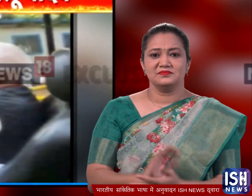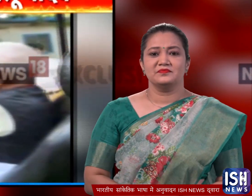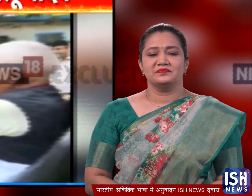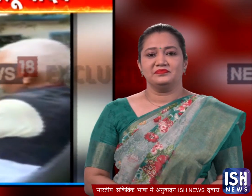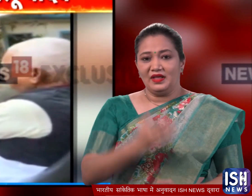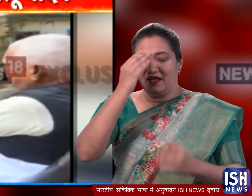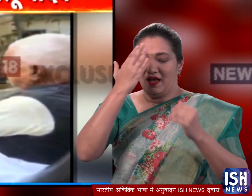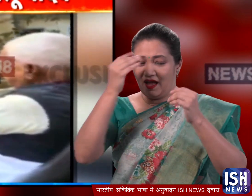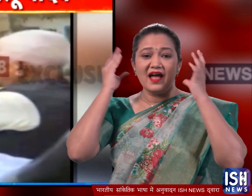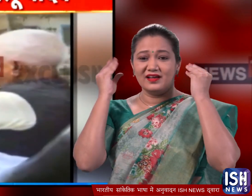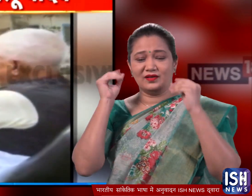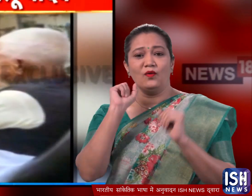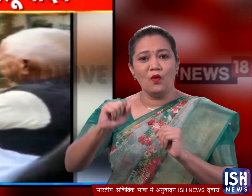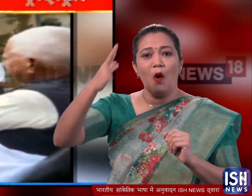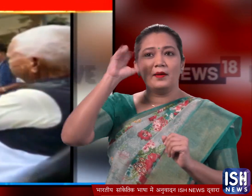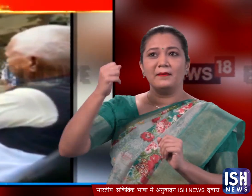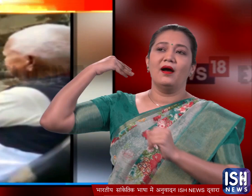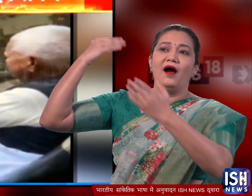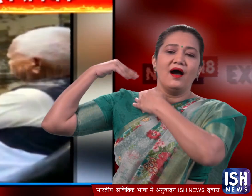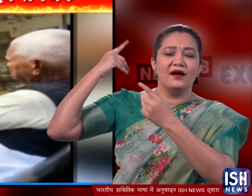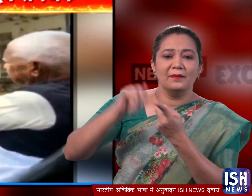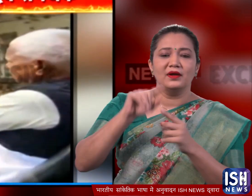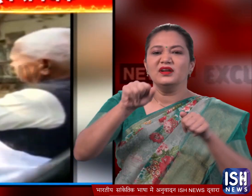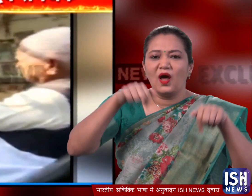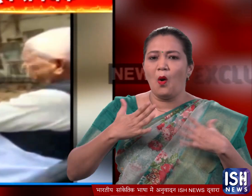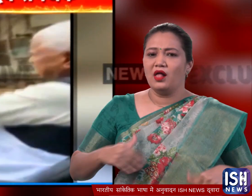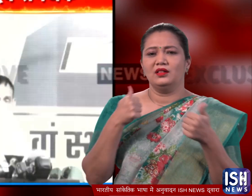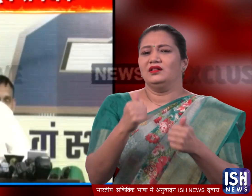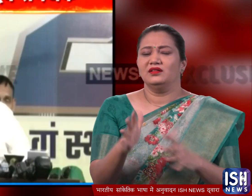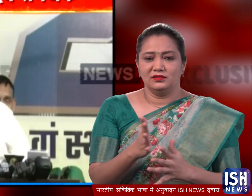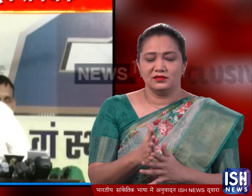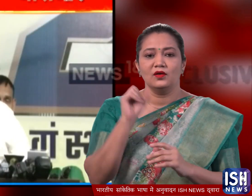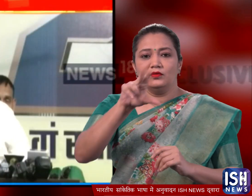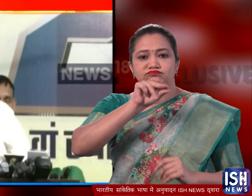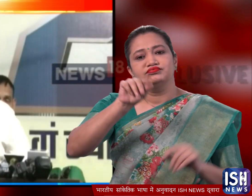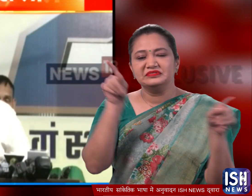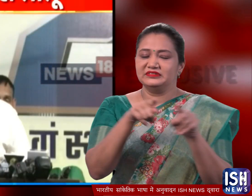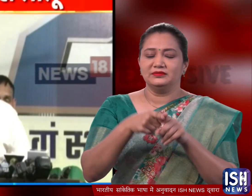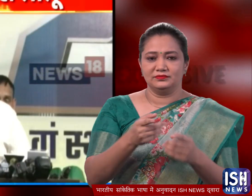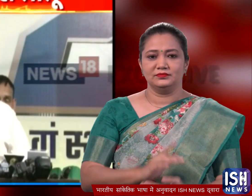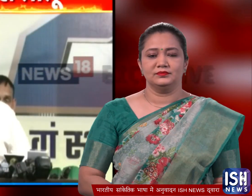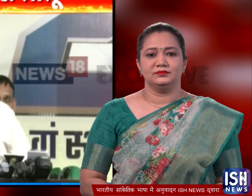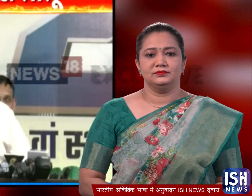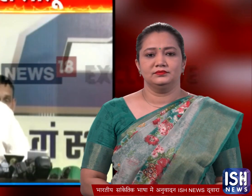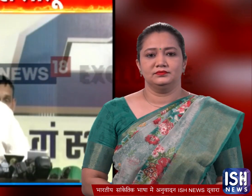लालू यादव ने गाड़ी चलाकर अपने पुराने दिनों को याद किया, लेकिन उनकी सेहत अब वैसी नहीं रही। ये उनके भाषण से भी जाहिर हुआ।